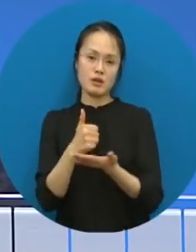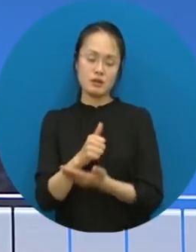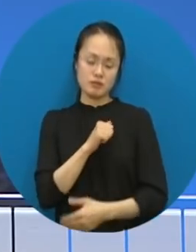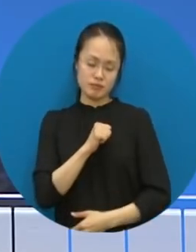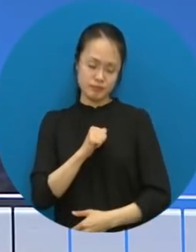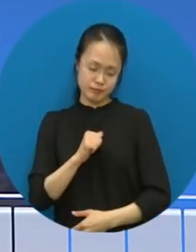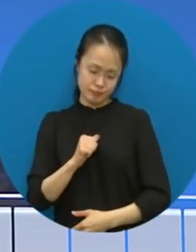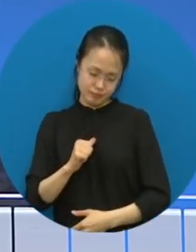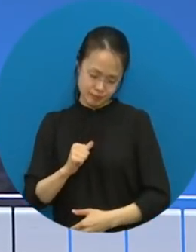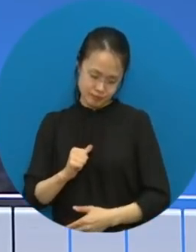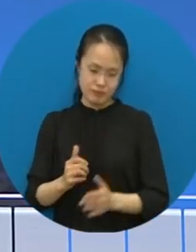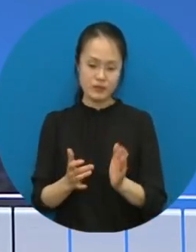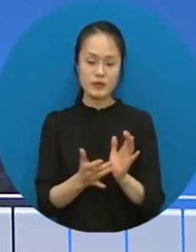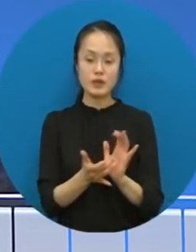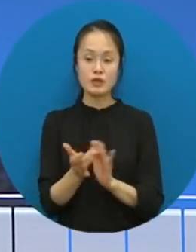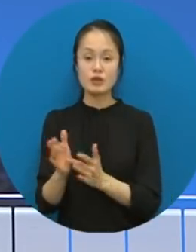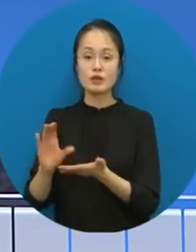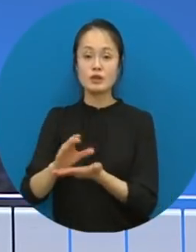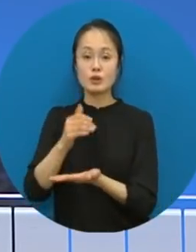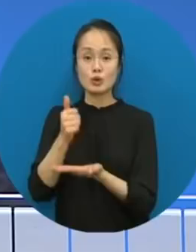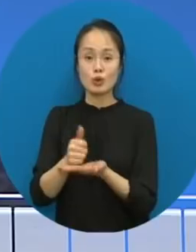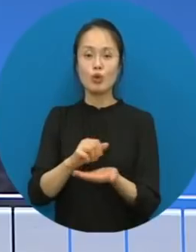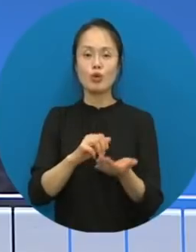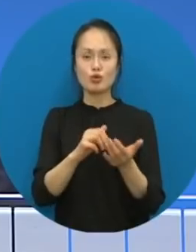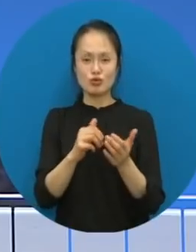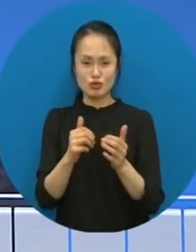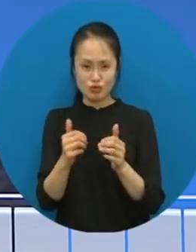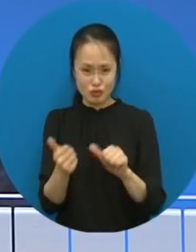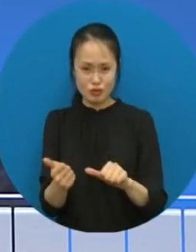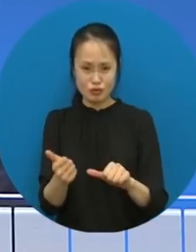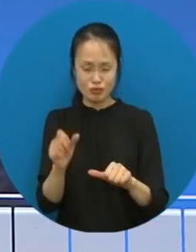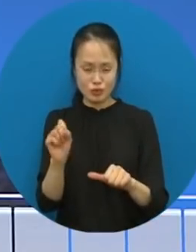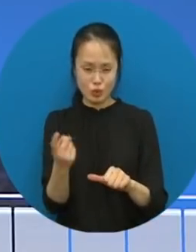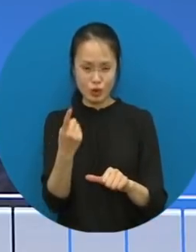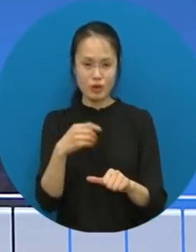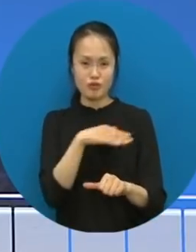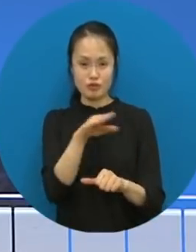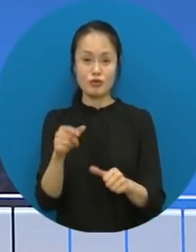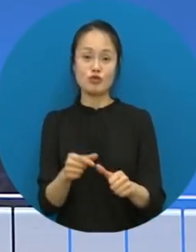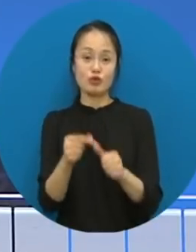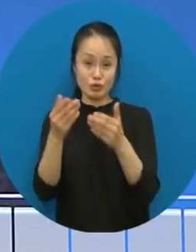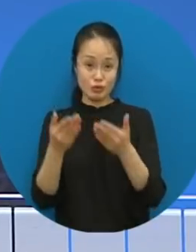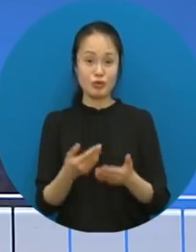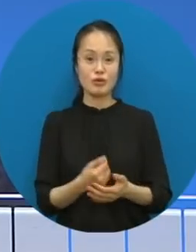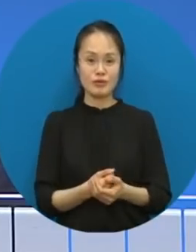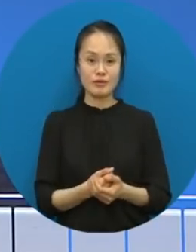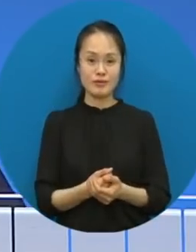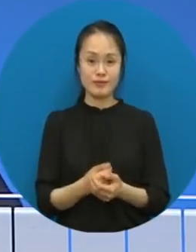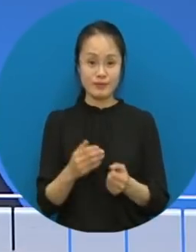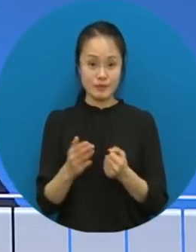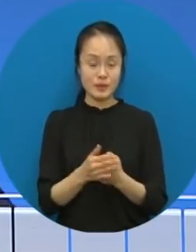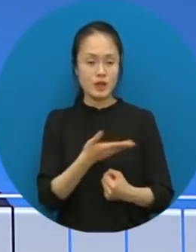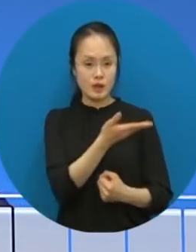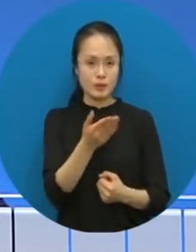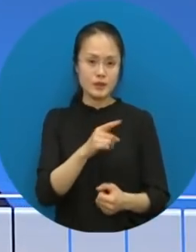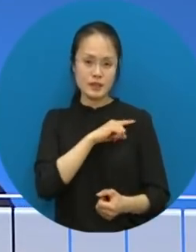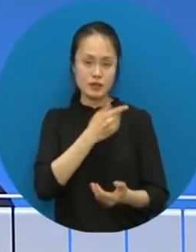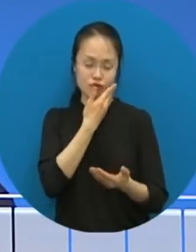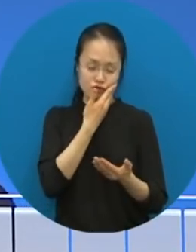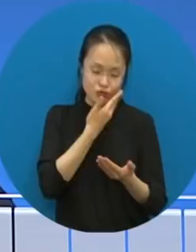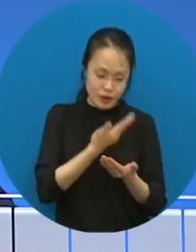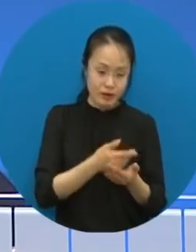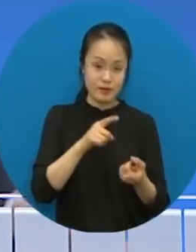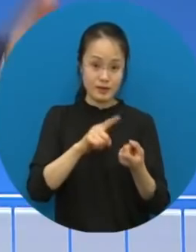그러니 당신의 이삭을 오늘 주십시오. 내일도 하나님께 드리고 모레도 드리고